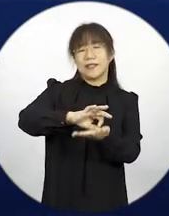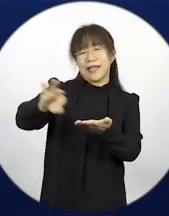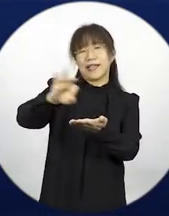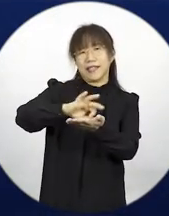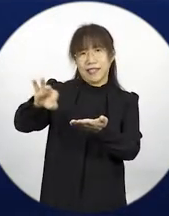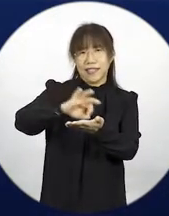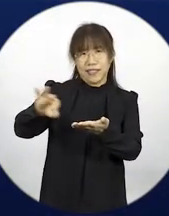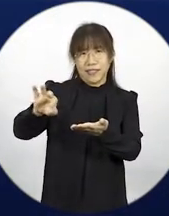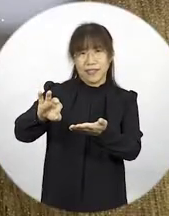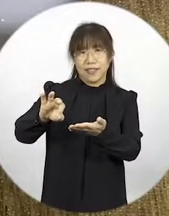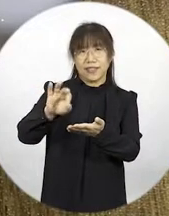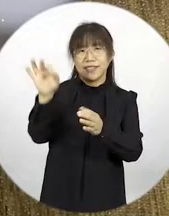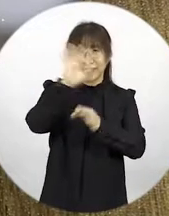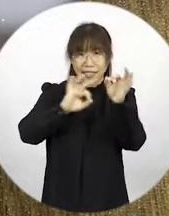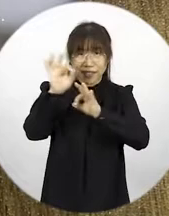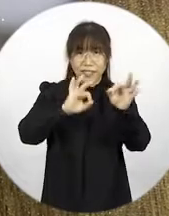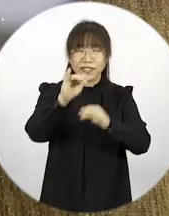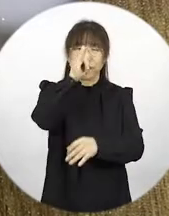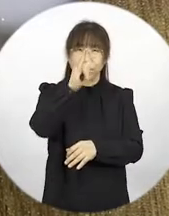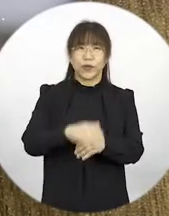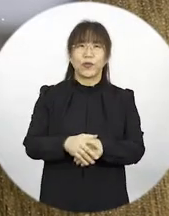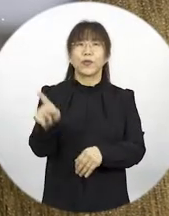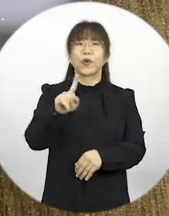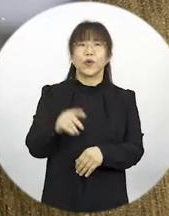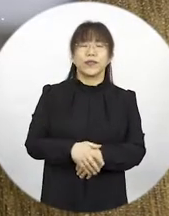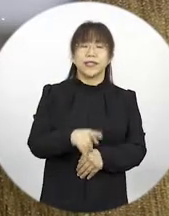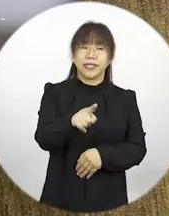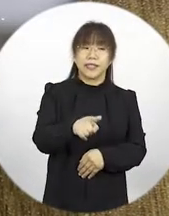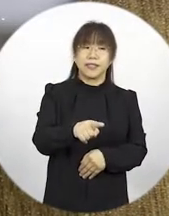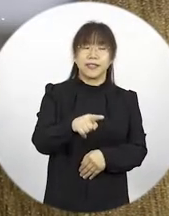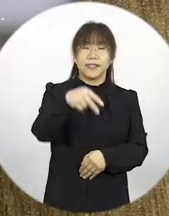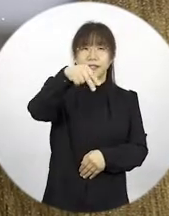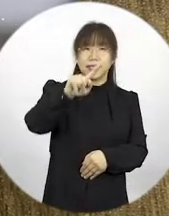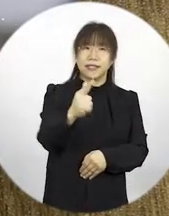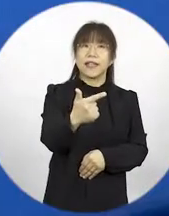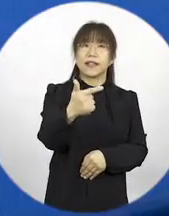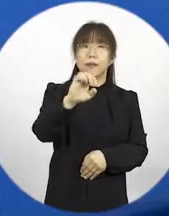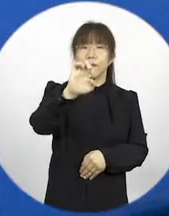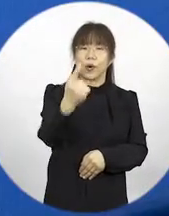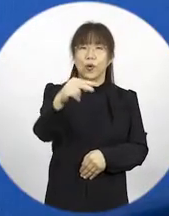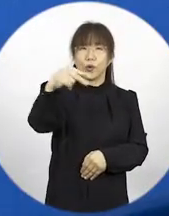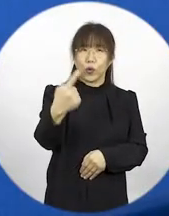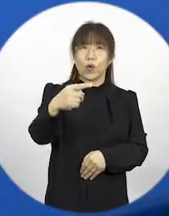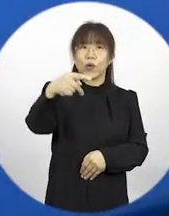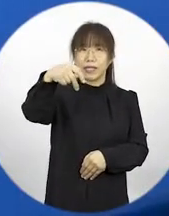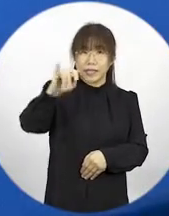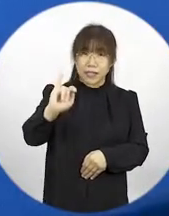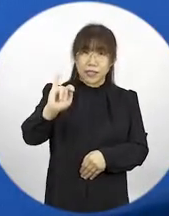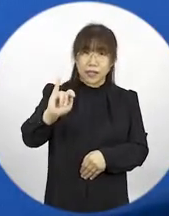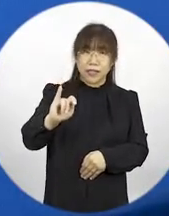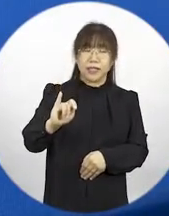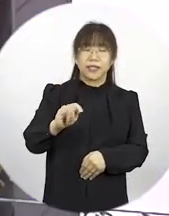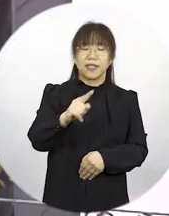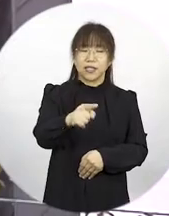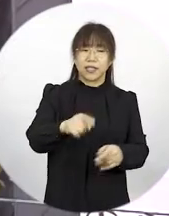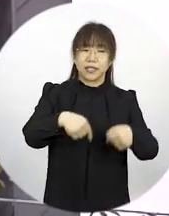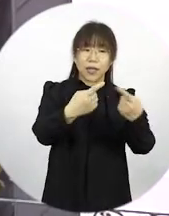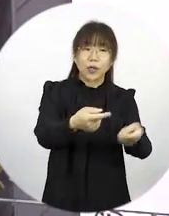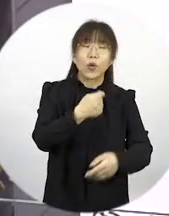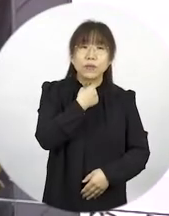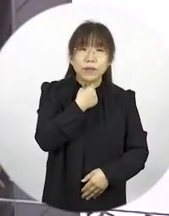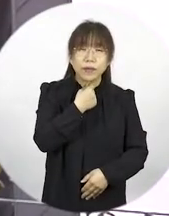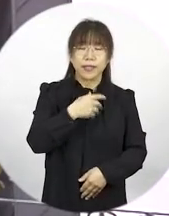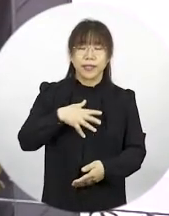있습니다 3 포도씨 캠페인에 동참 하려면 산소포화도 측정기 를 지퍼팩에 담아 가까운 동